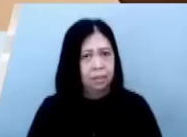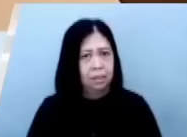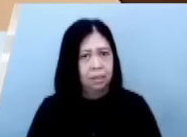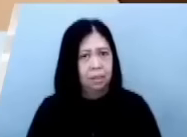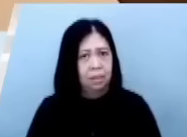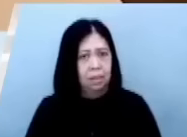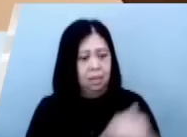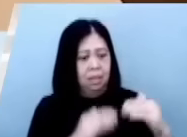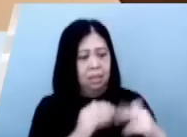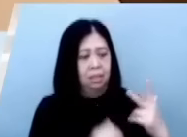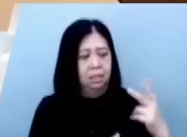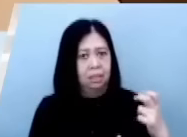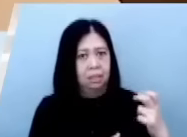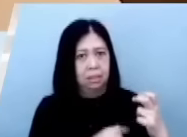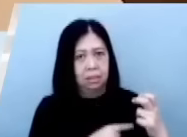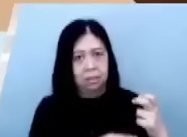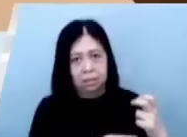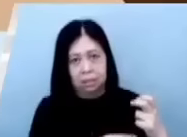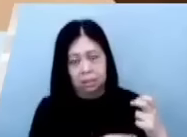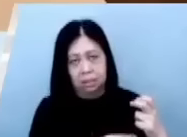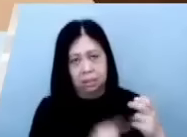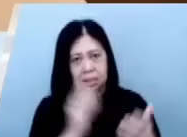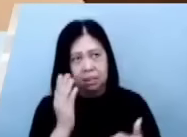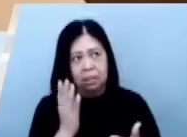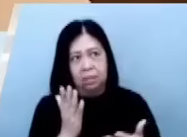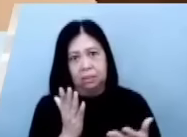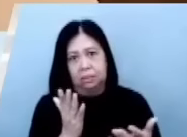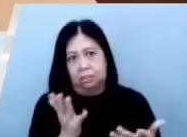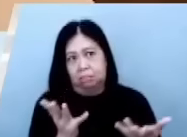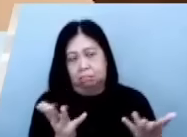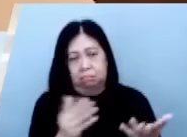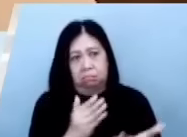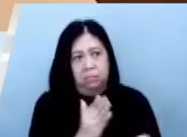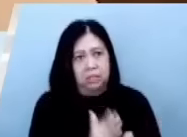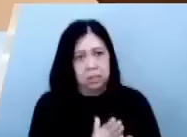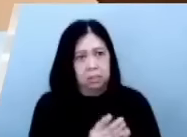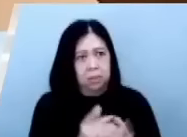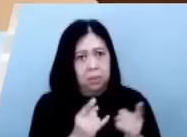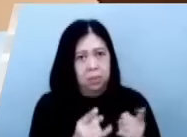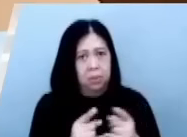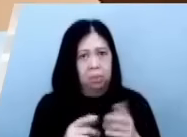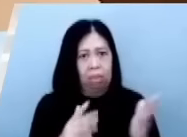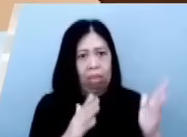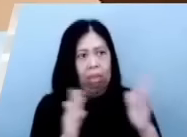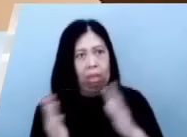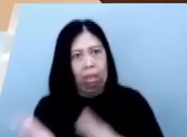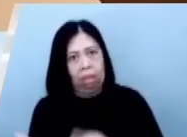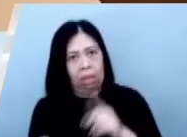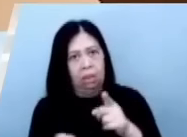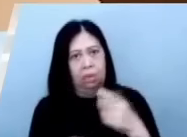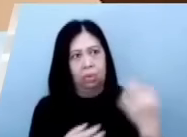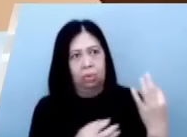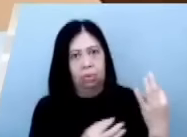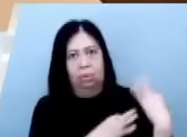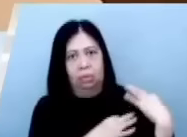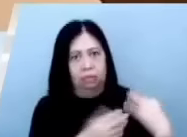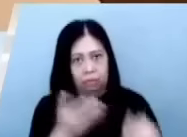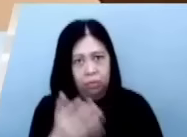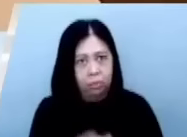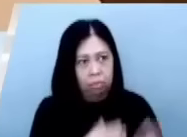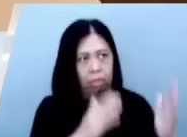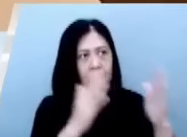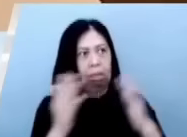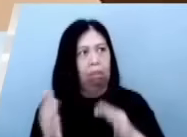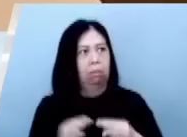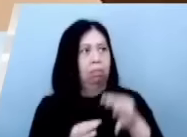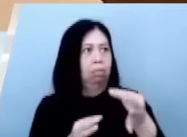start picking on, well, the delays that you have caused the nation in